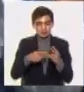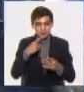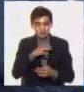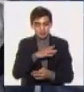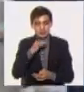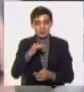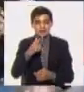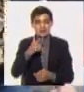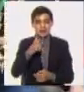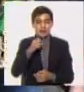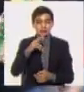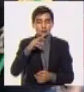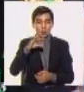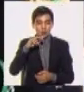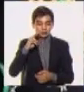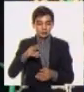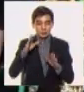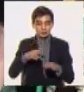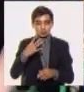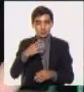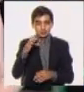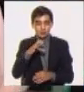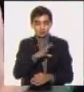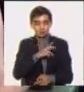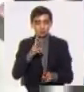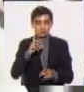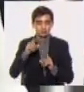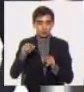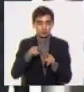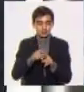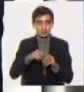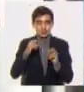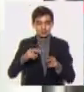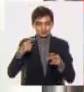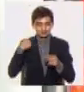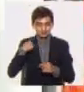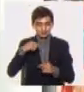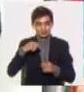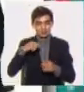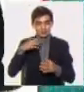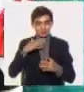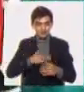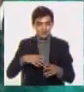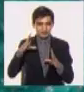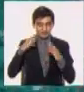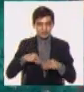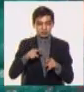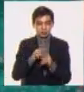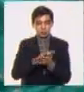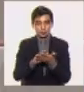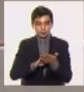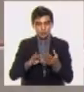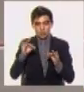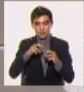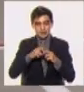Гонконг халықаралық әуежайы 40 секунд ішінде саяхатшылар үстіндегі бактериялар мен вирустарды жоятын құрылғына сынақтан өткізуде.